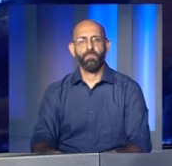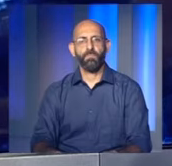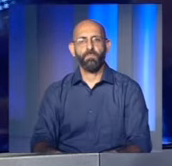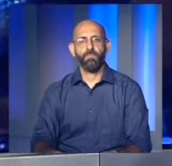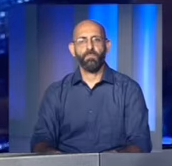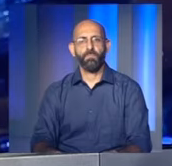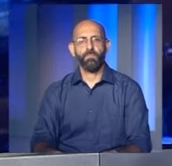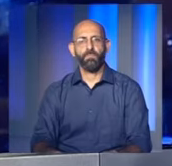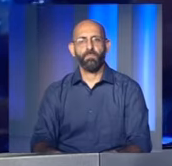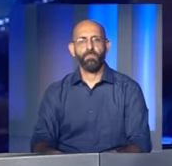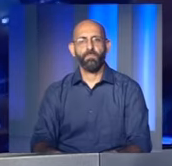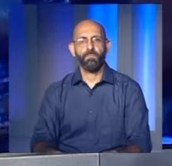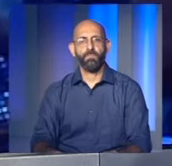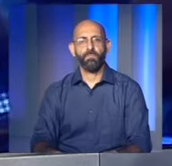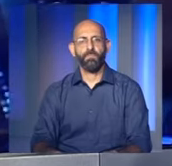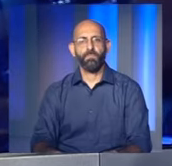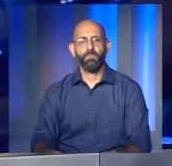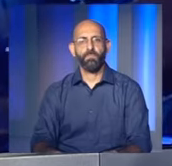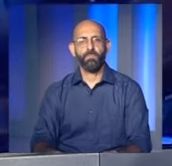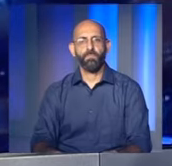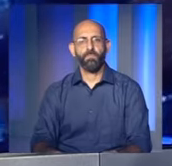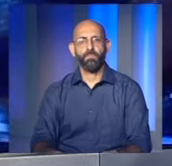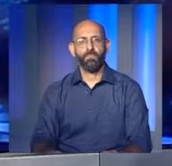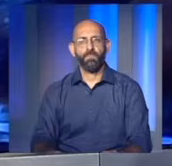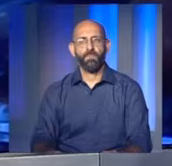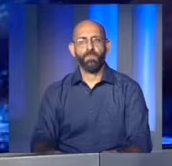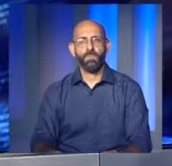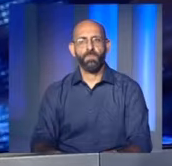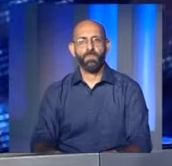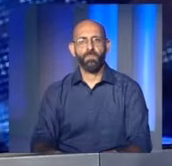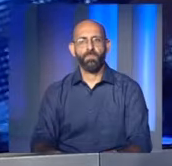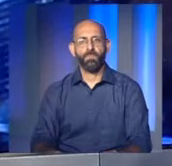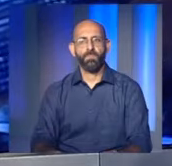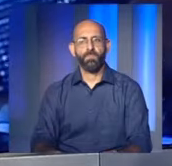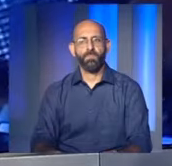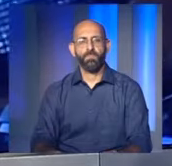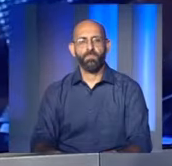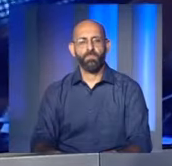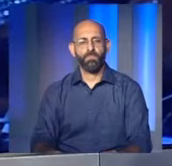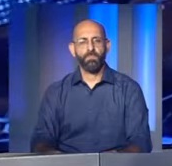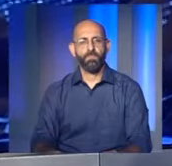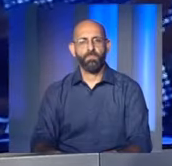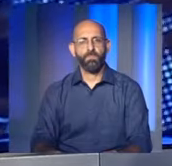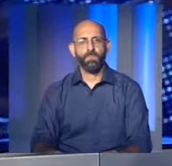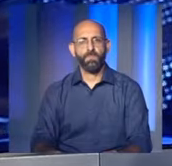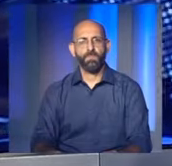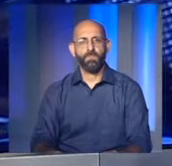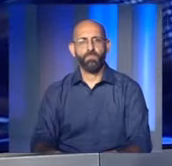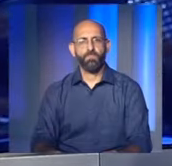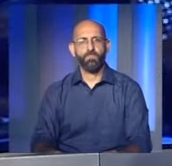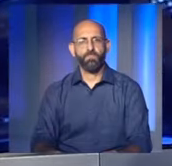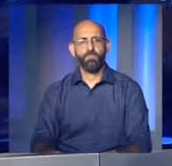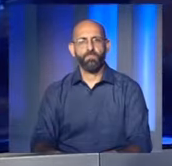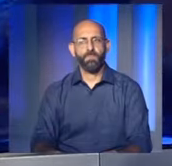يكون لهذه المنطقة الحدودية اهتمام خاص من قبلنا، سواء عبر إنشاء مراكز حدودية جديدة أو تحسين المراكز الموجودة سابقا،